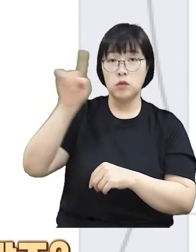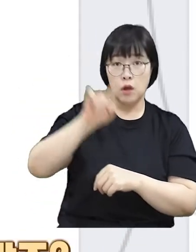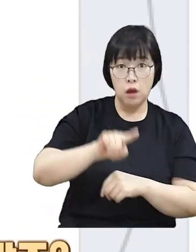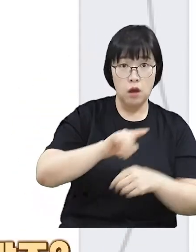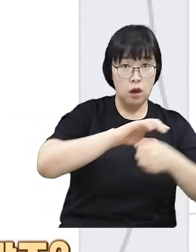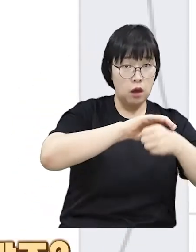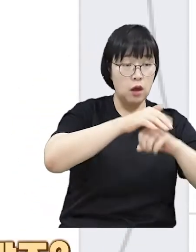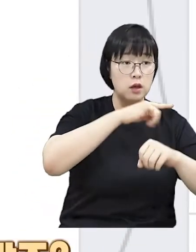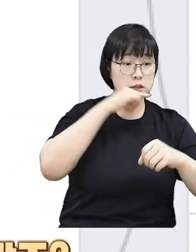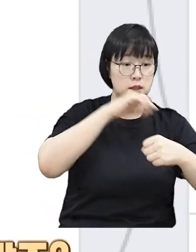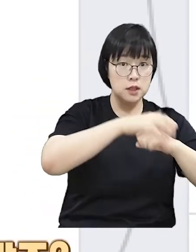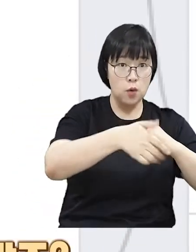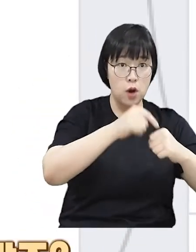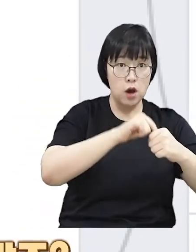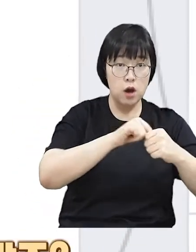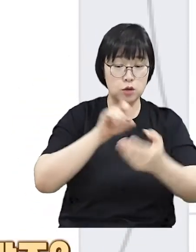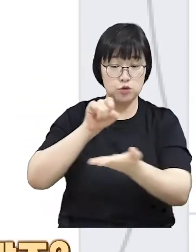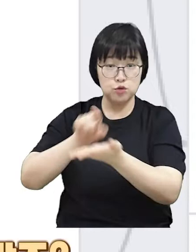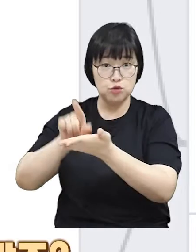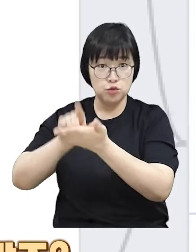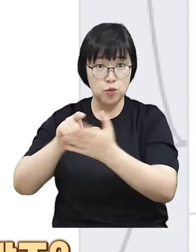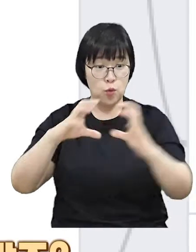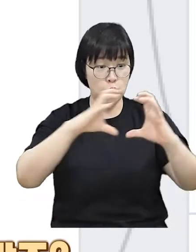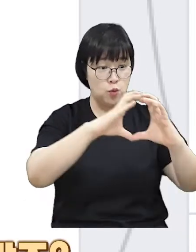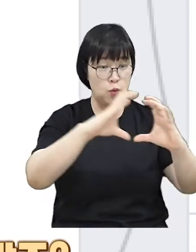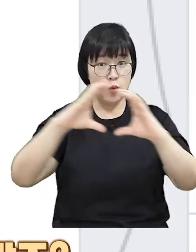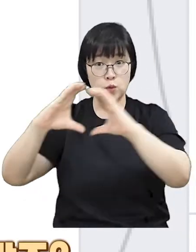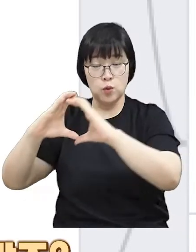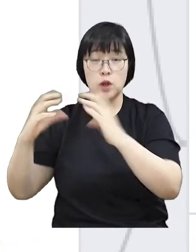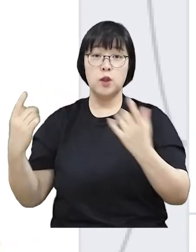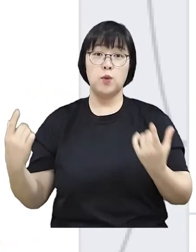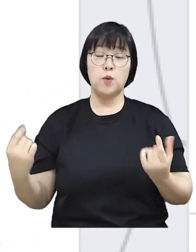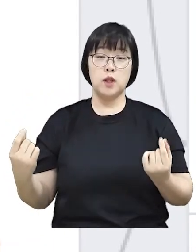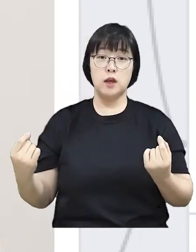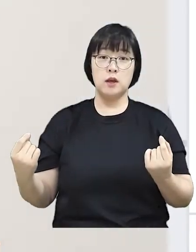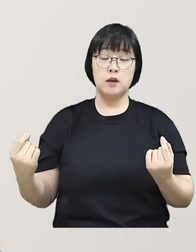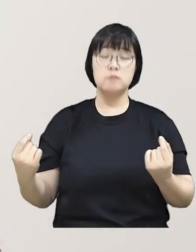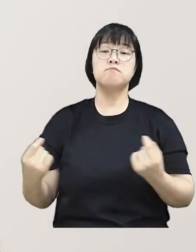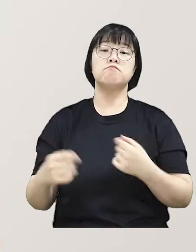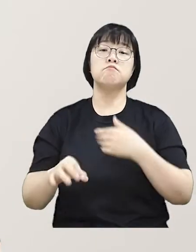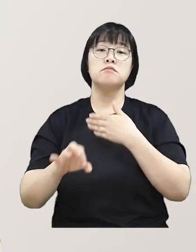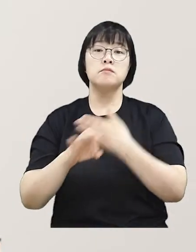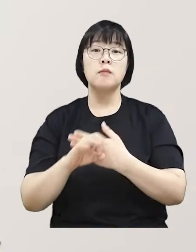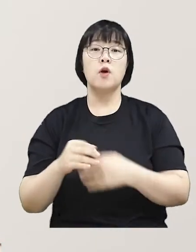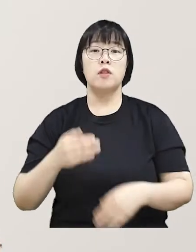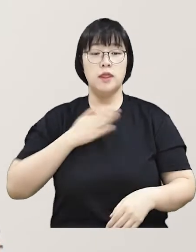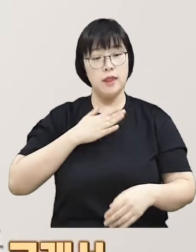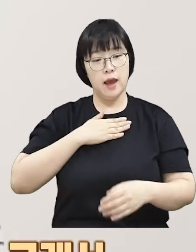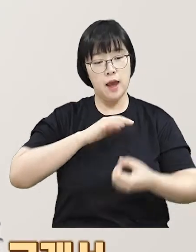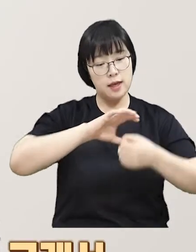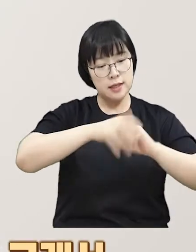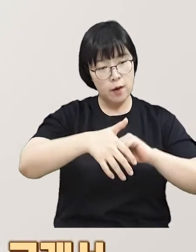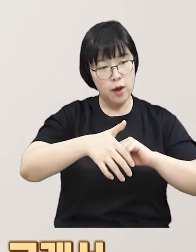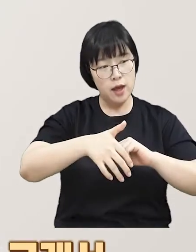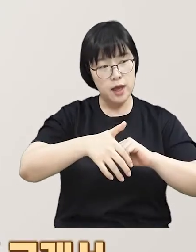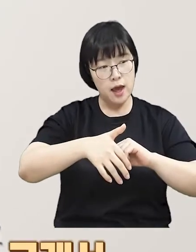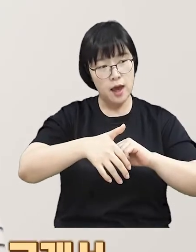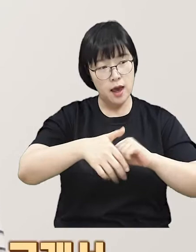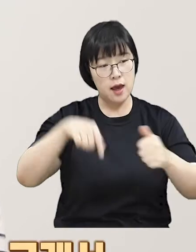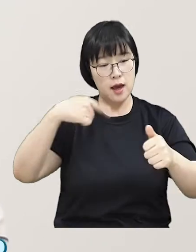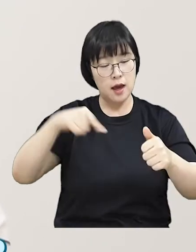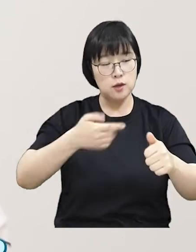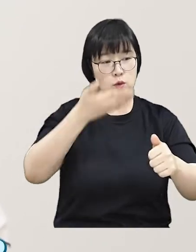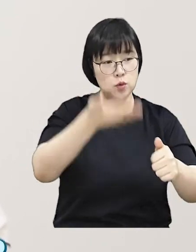사과도 동그랗고 축구공도 동그랗죠. 네. 그러면 사과라고 가르쳐줬는데 컴퓨터가